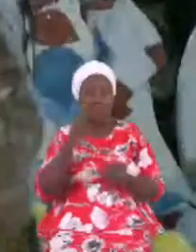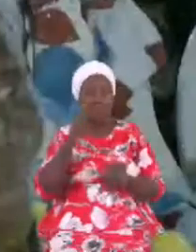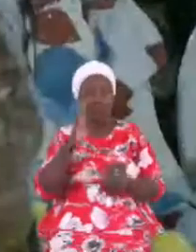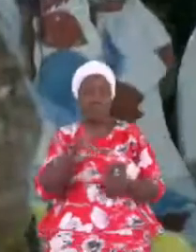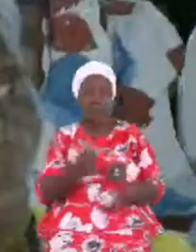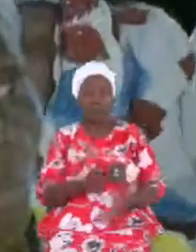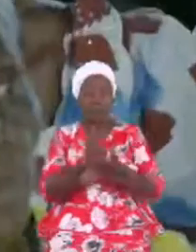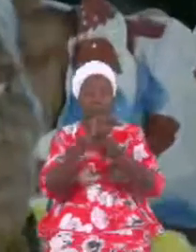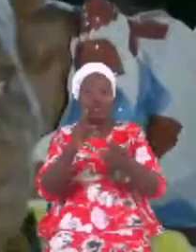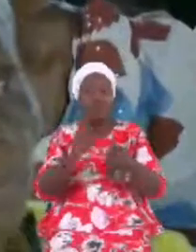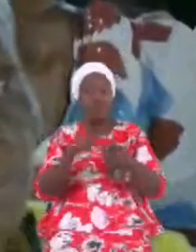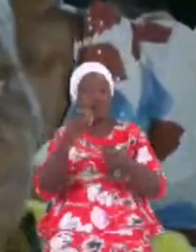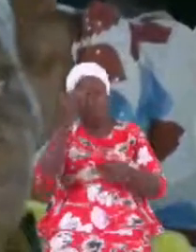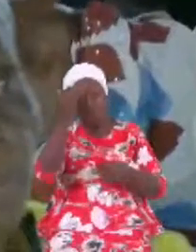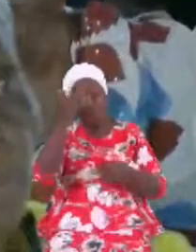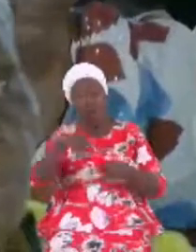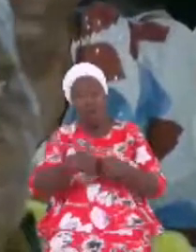la première nuit jusqu'à aujourd'hui,